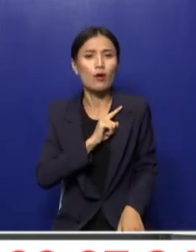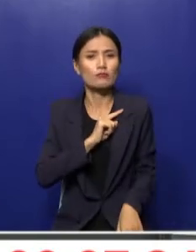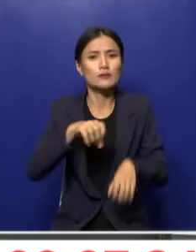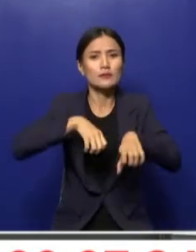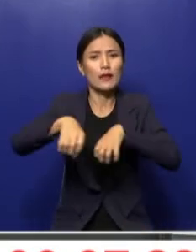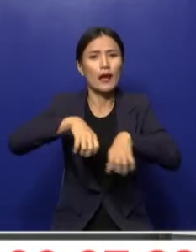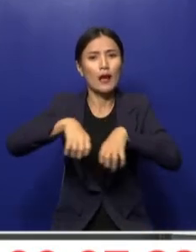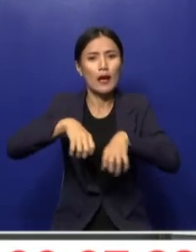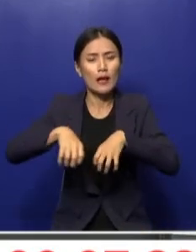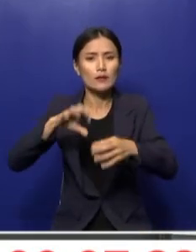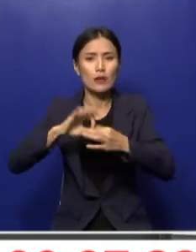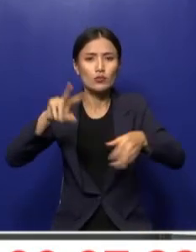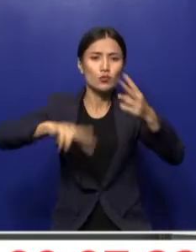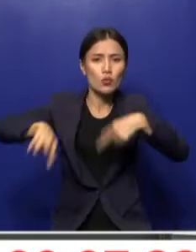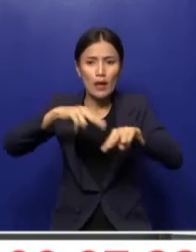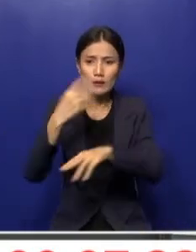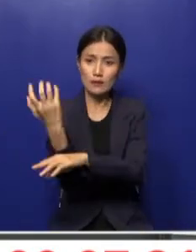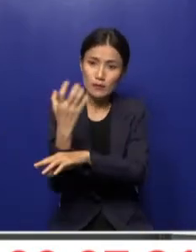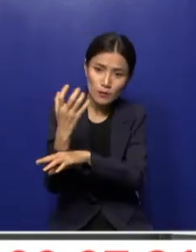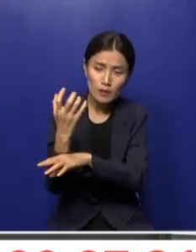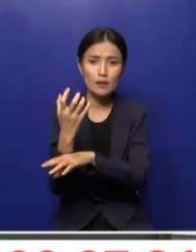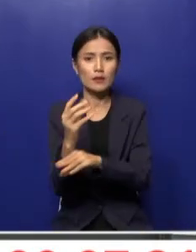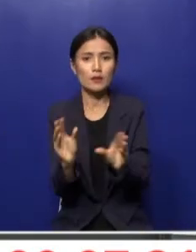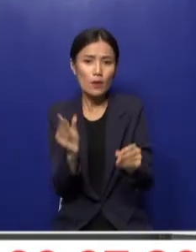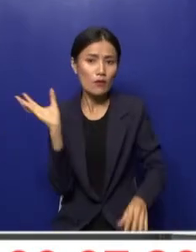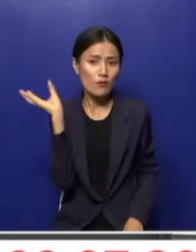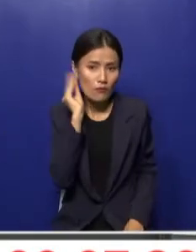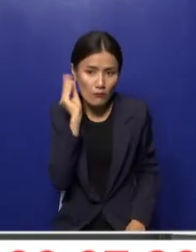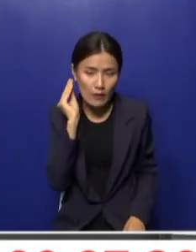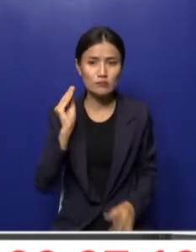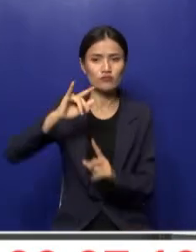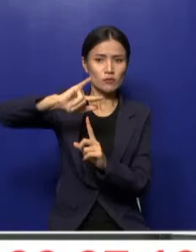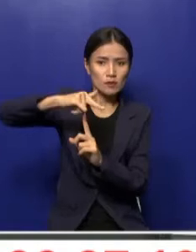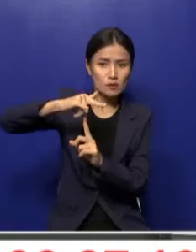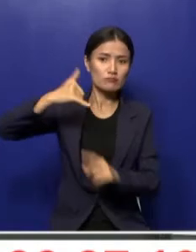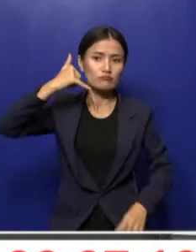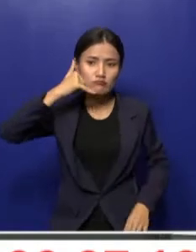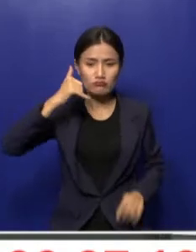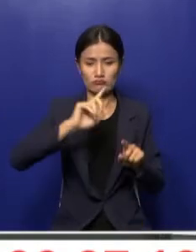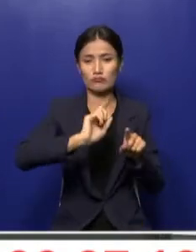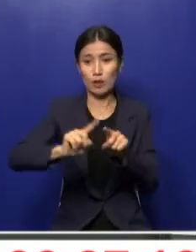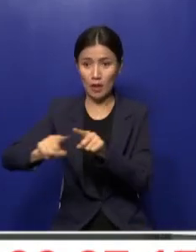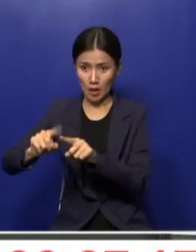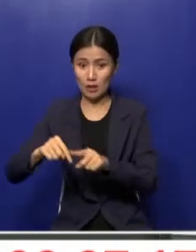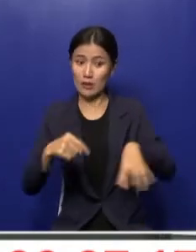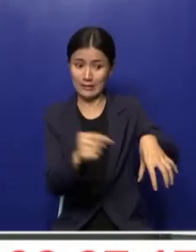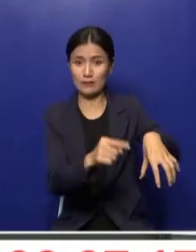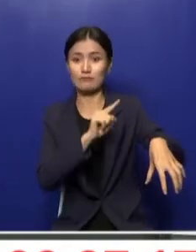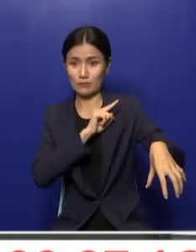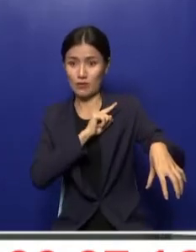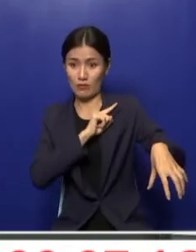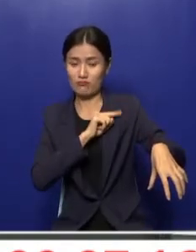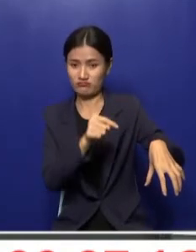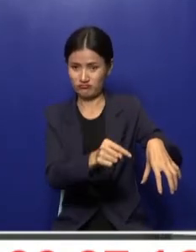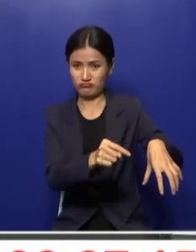กำกับดูแลการประกอบกิจการกระจายเสียงโทรทัศน์และโทรคมนาคมซึ่ง